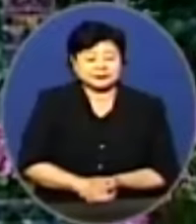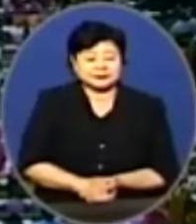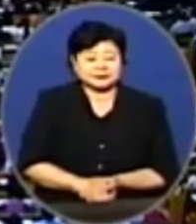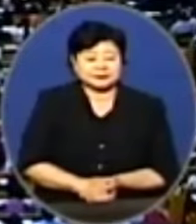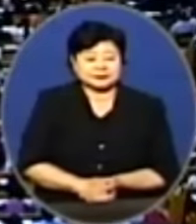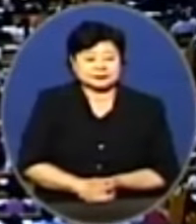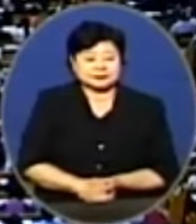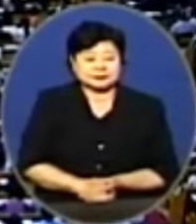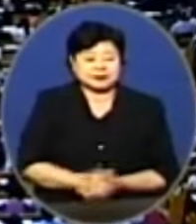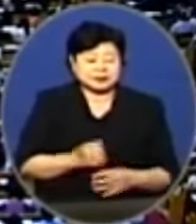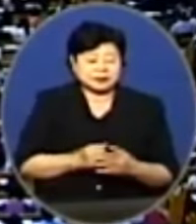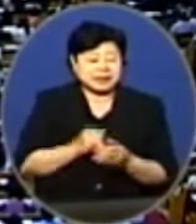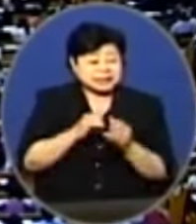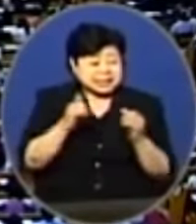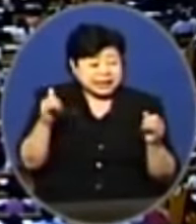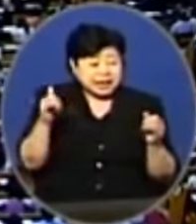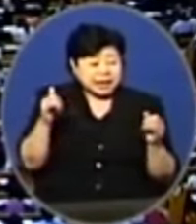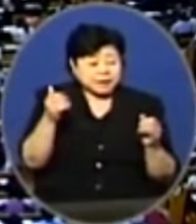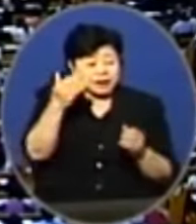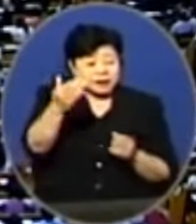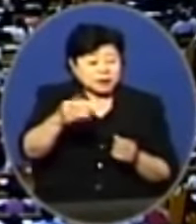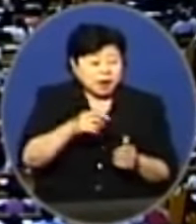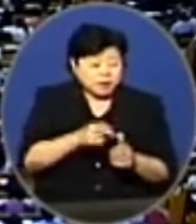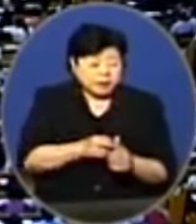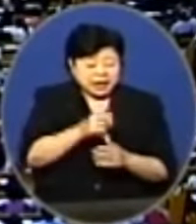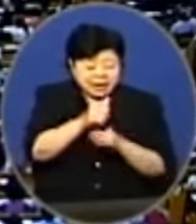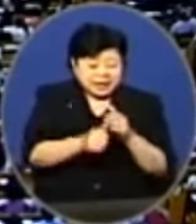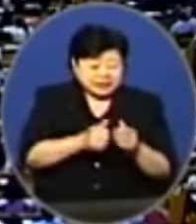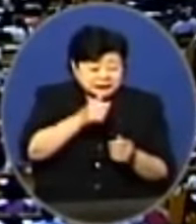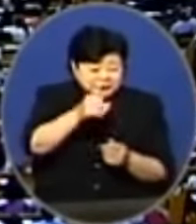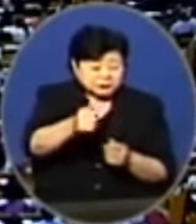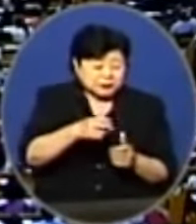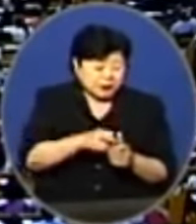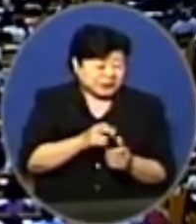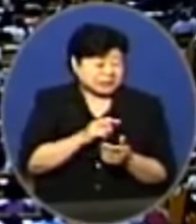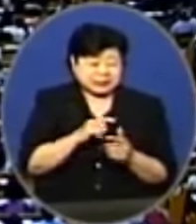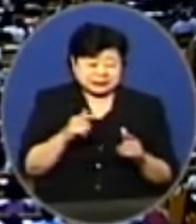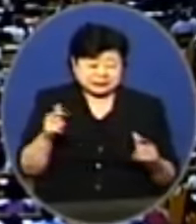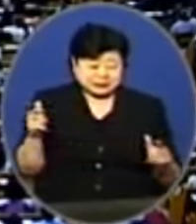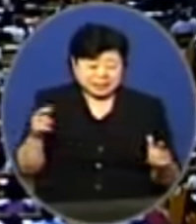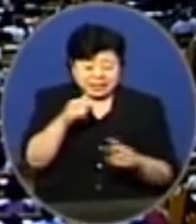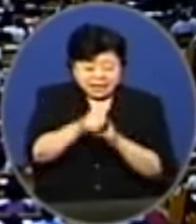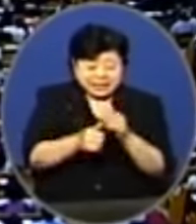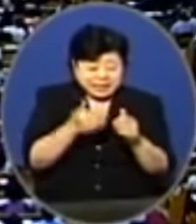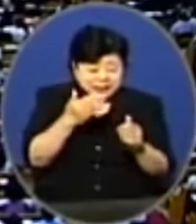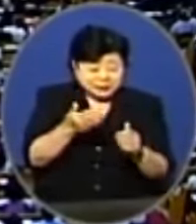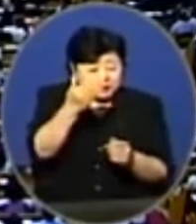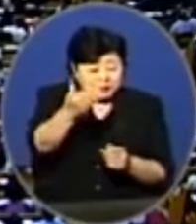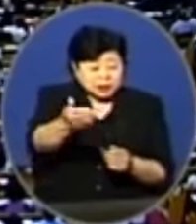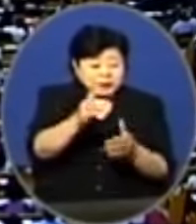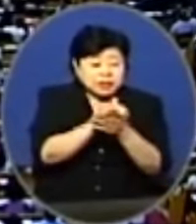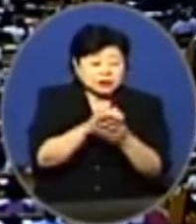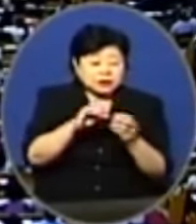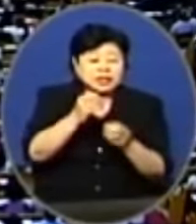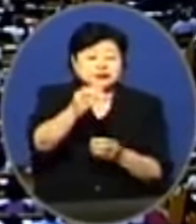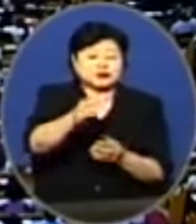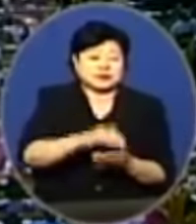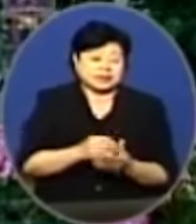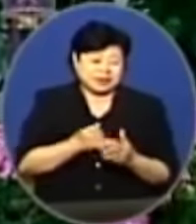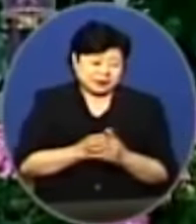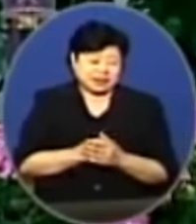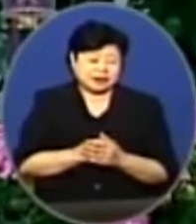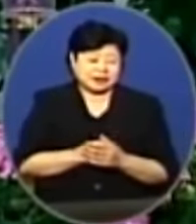것입니다. 그러므로 사람은 여러분을 배반하나 하나님은 배반하지 않습니다. 하나님은 여러분의 기도를 응답해 주시기